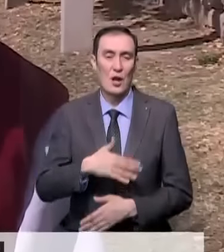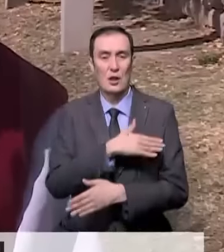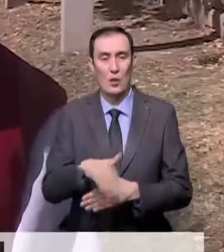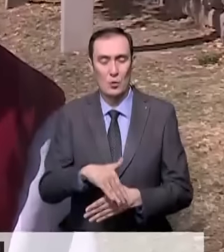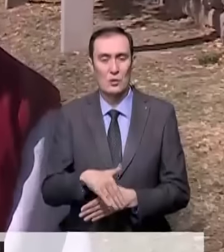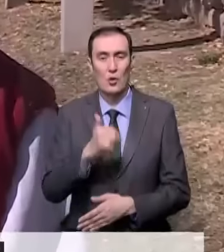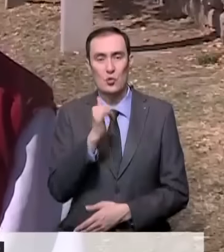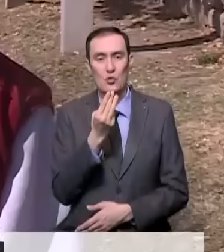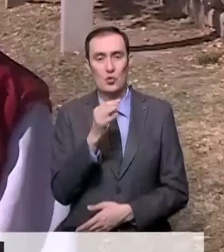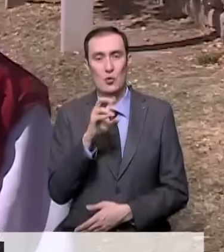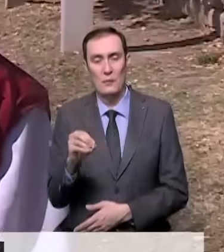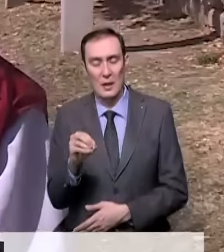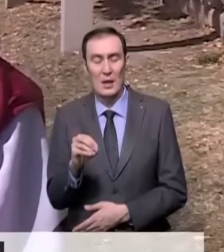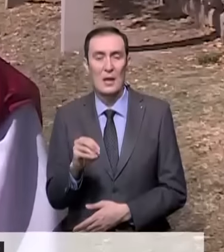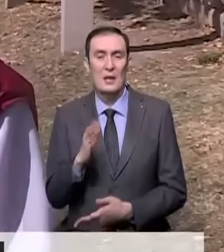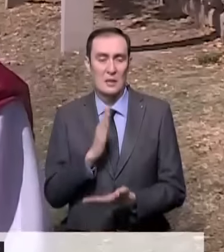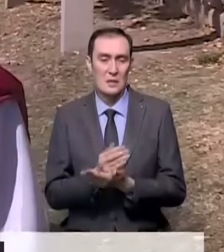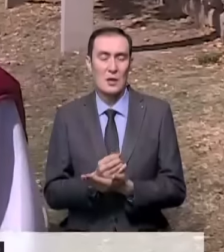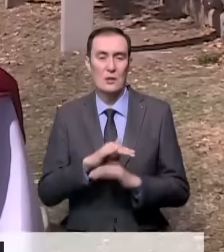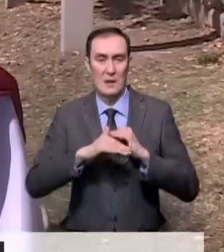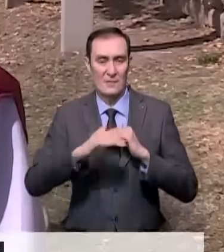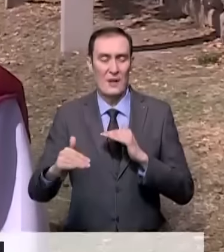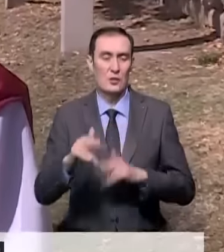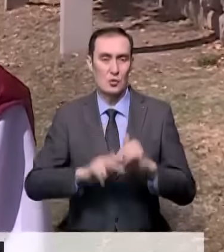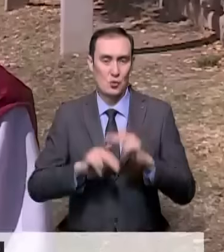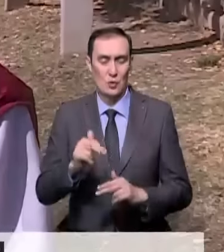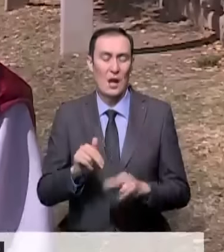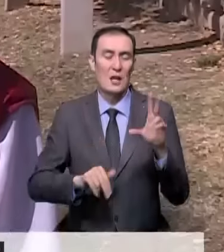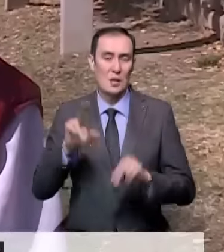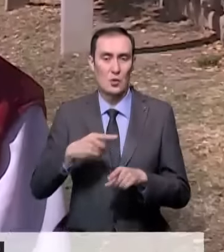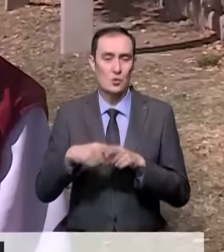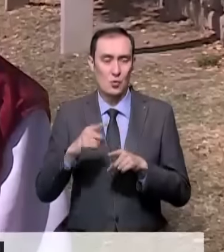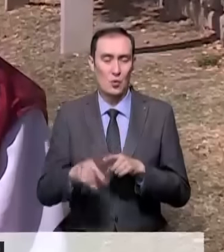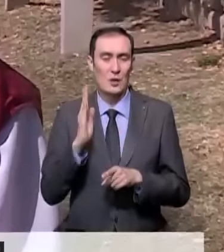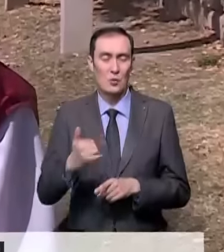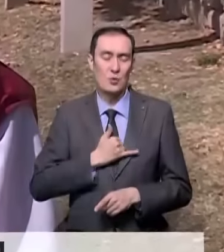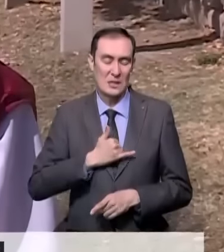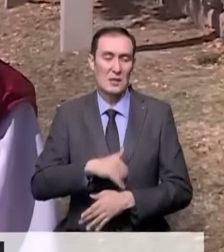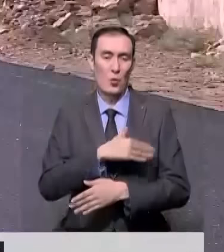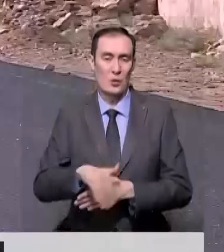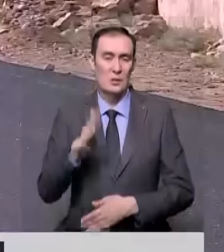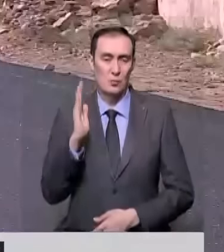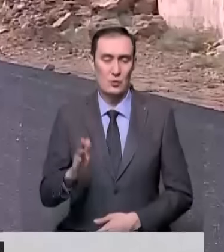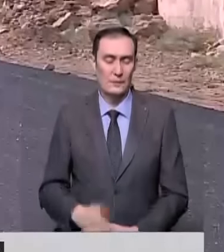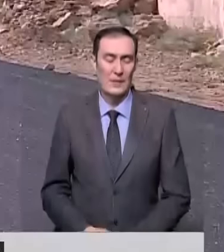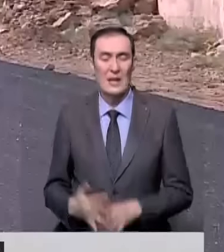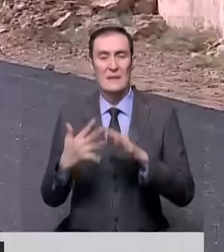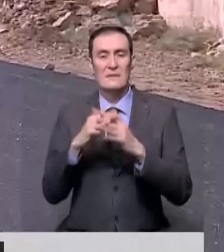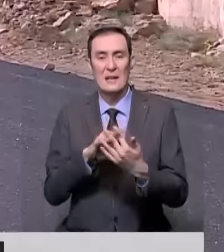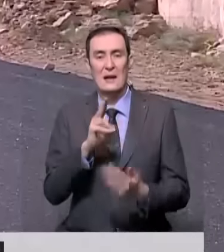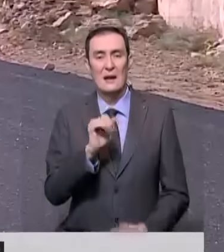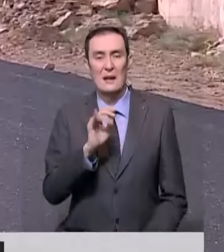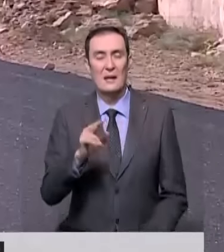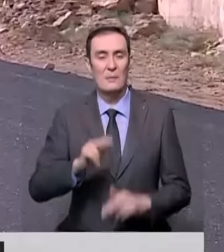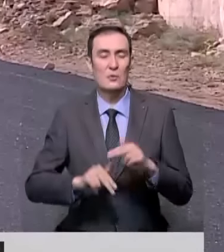улицах Уштубе и Науаи уже стелют асфальт. Надеюсь, скоро он появится и на нашей улице. В селе Карнак